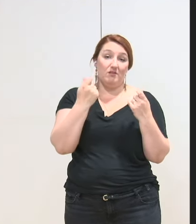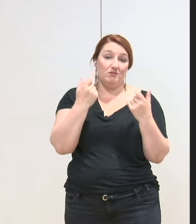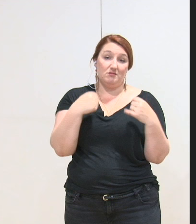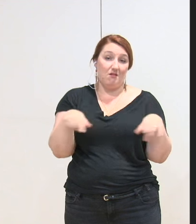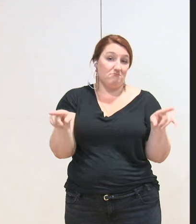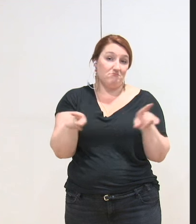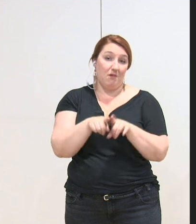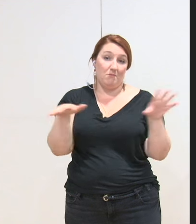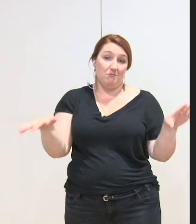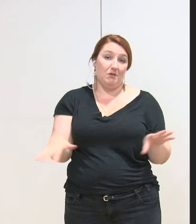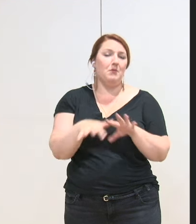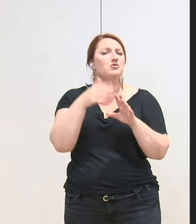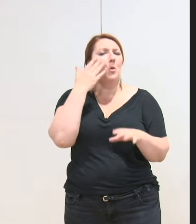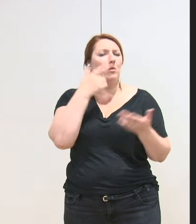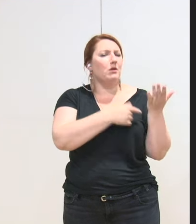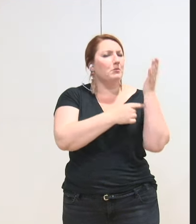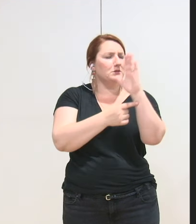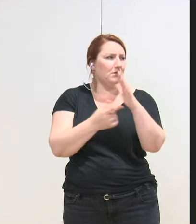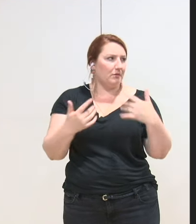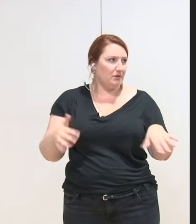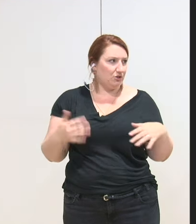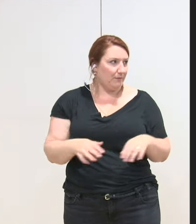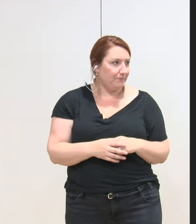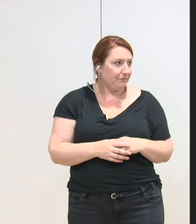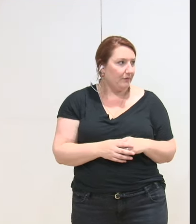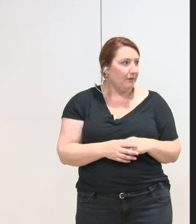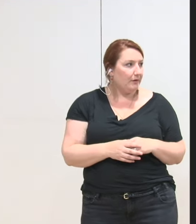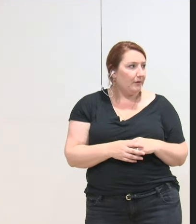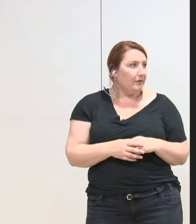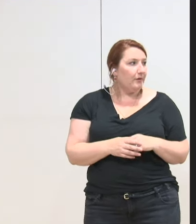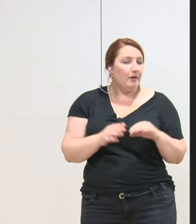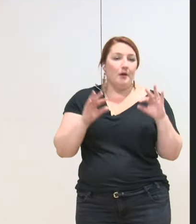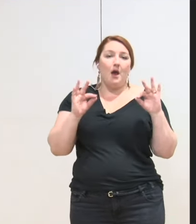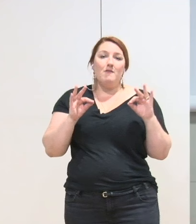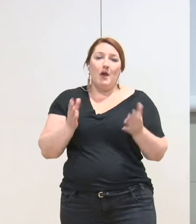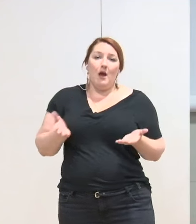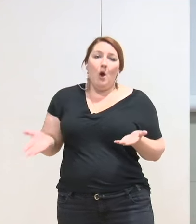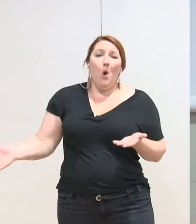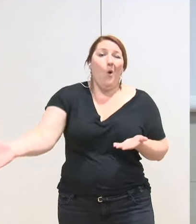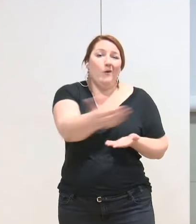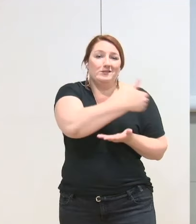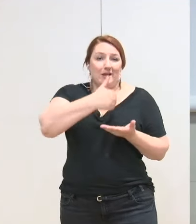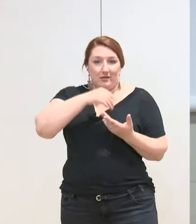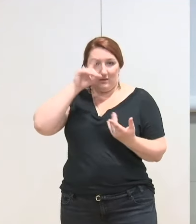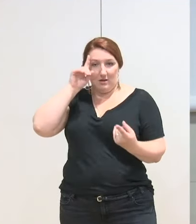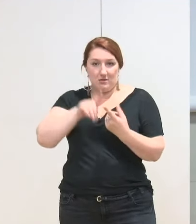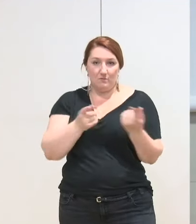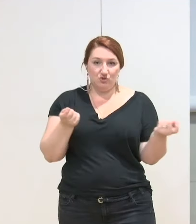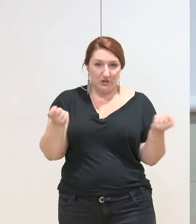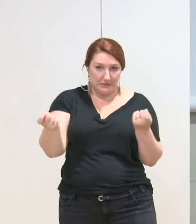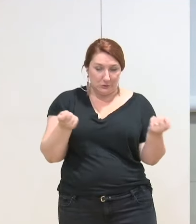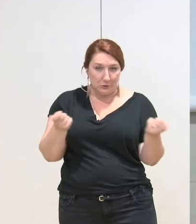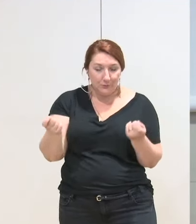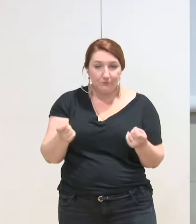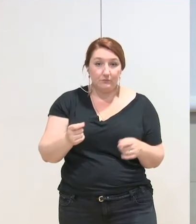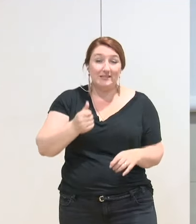qui vous a déjà été présentée sur les recettes de gestion c'est la première fois